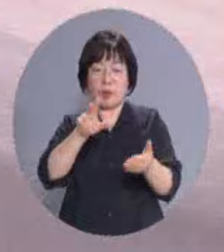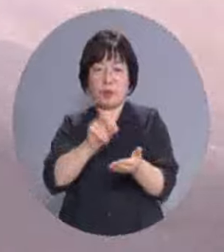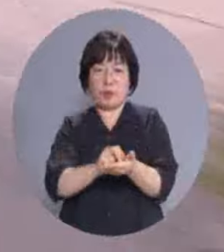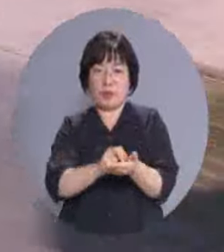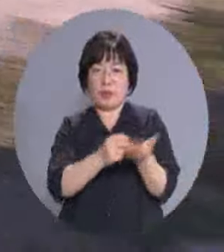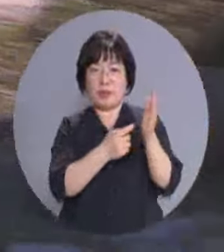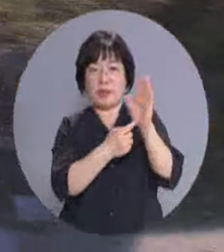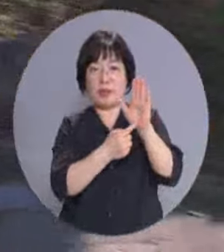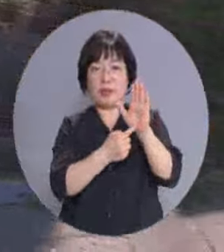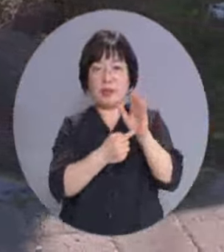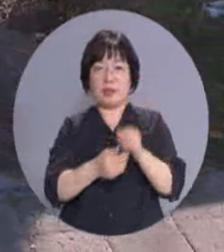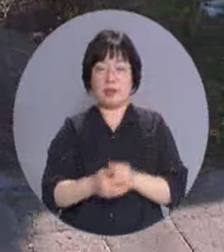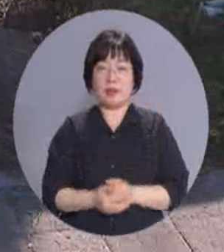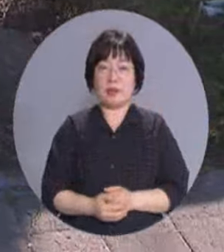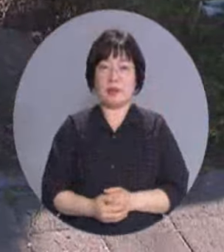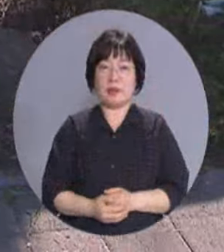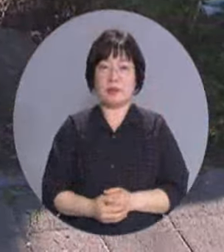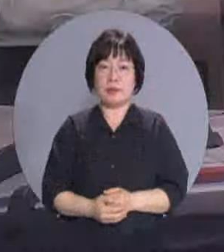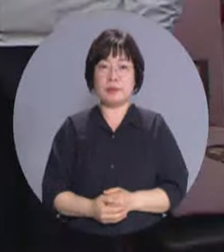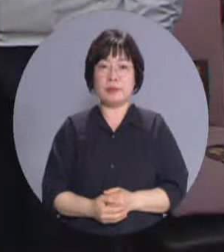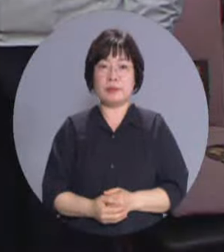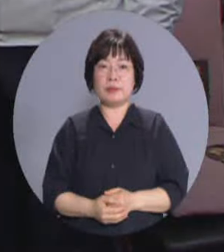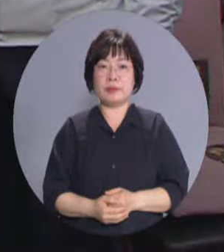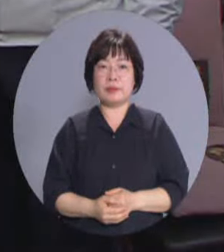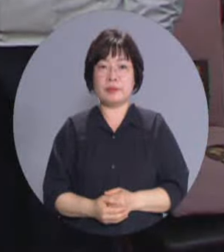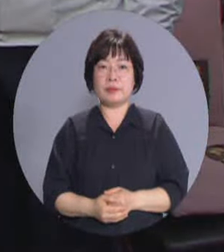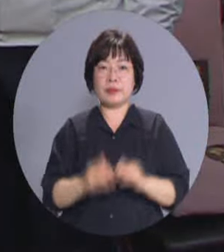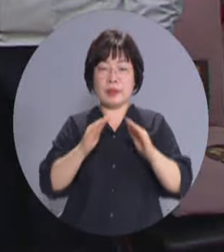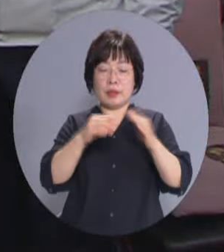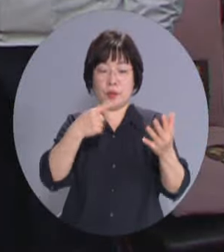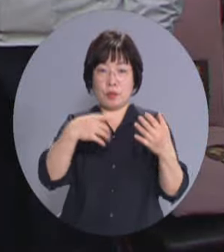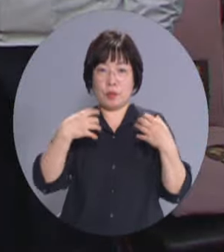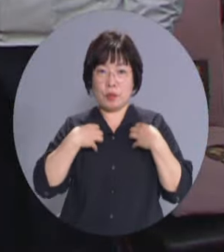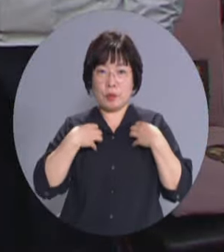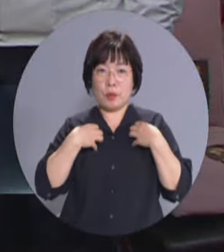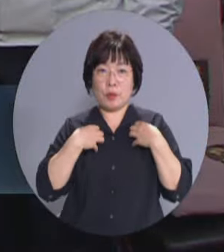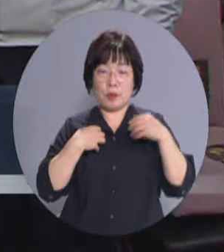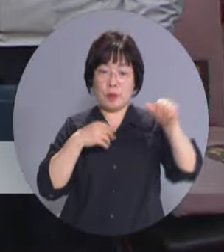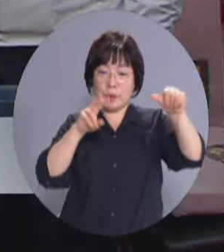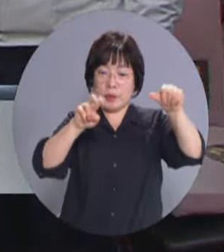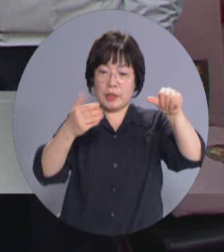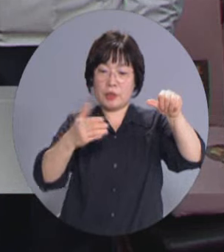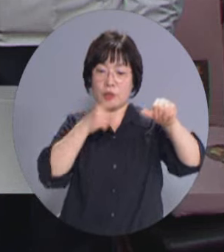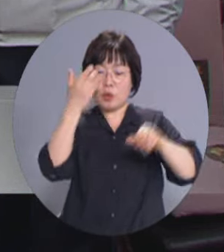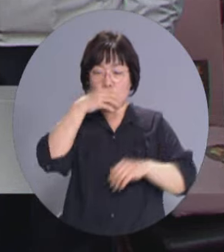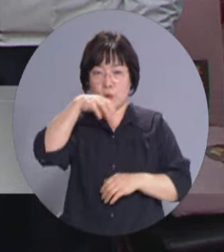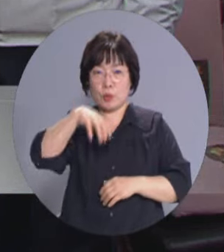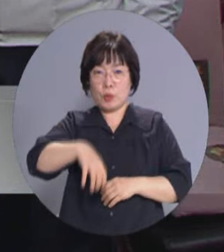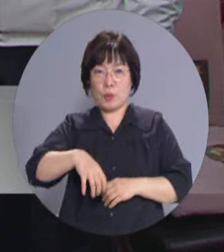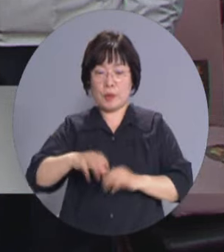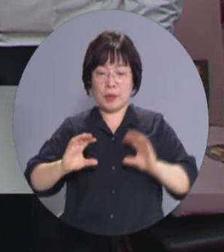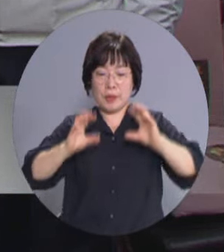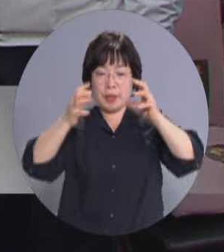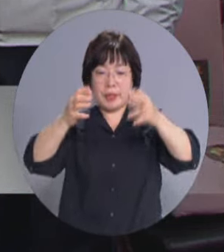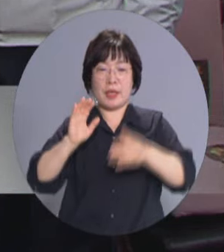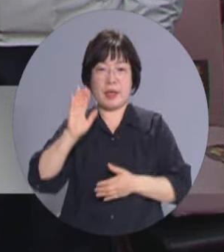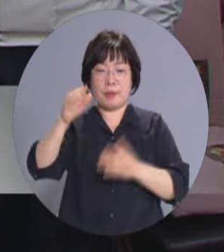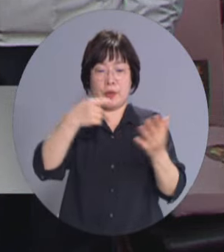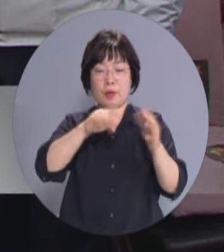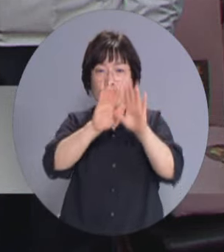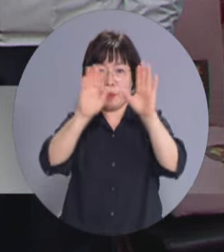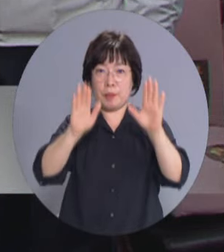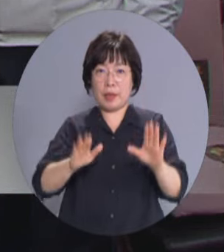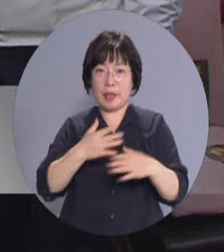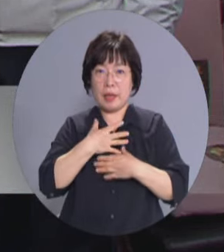제기하고 있습니다 전남 교육청이 오는 29일 여수에서 열리는 글로컬 미래교육박람회